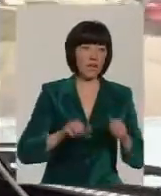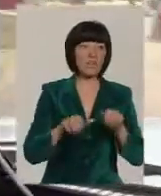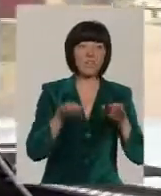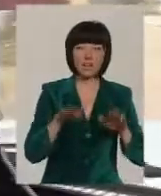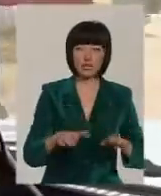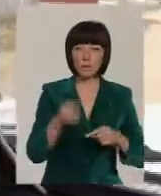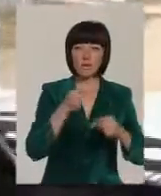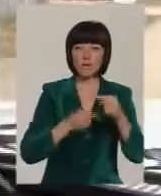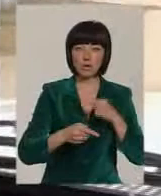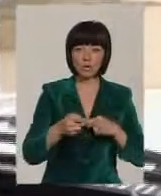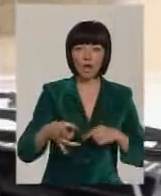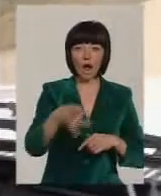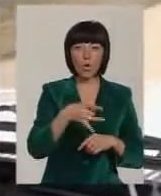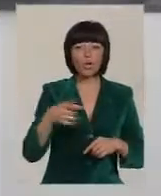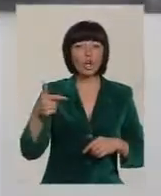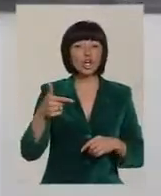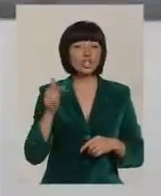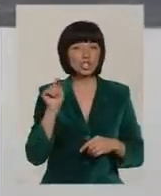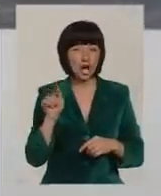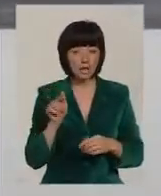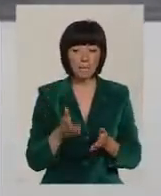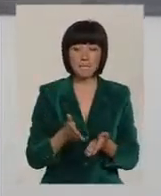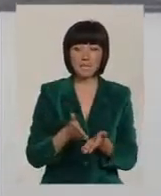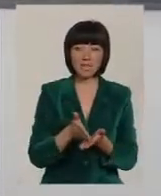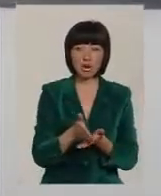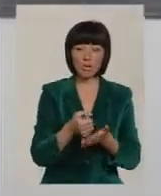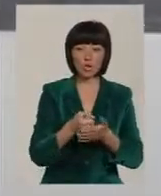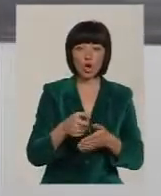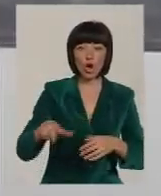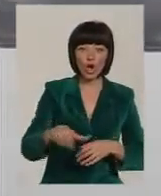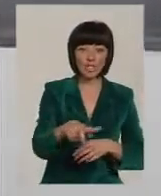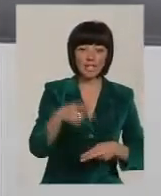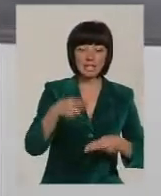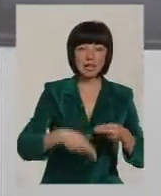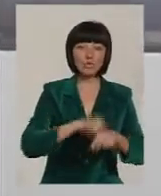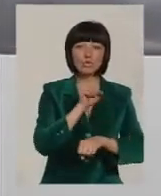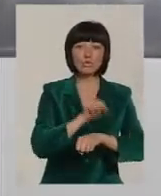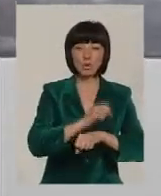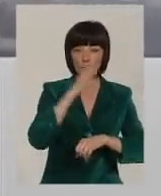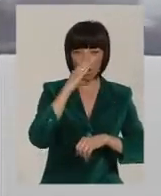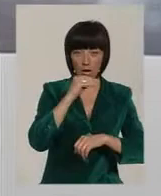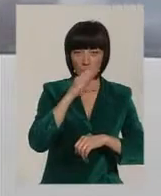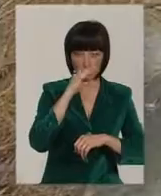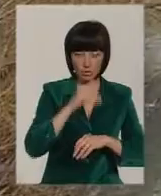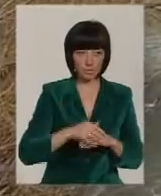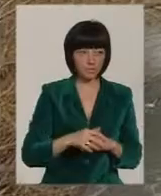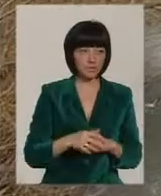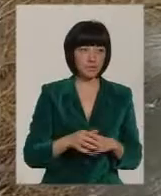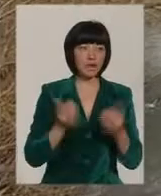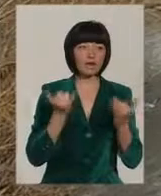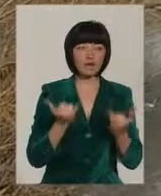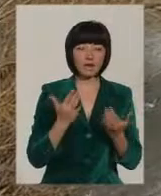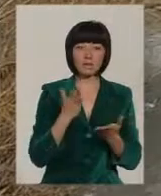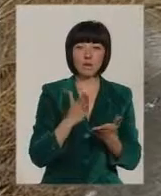Вирішуємо повернутися у мікрорайон Гречани. Під'їжджаємо до річки у районі кінцевої зупинки маршрутних автобусів. А зараз